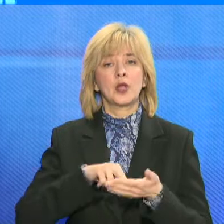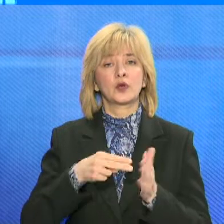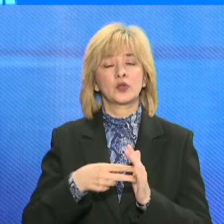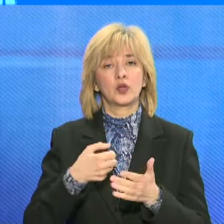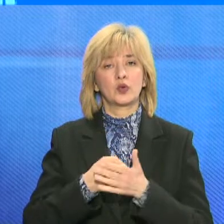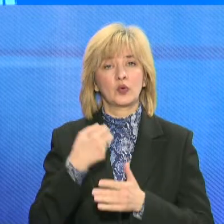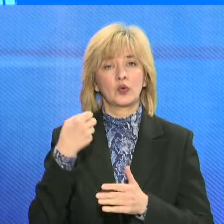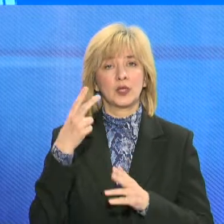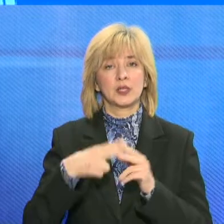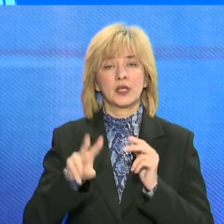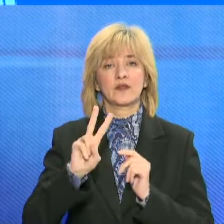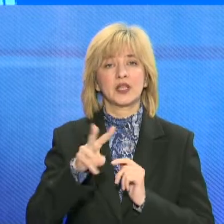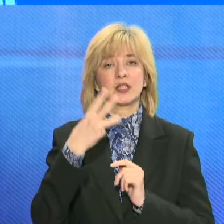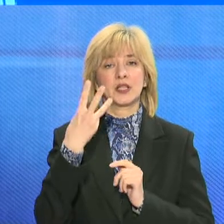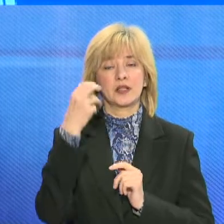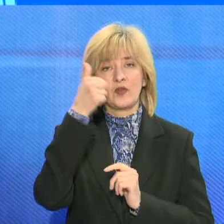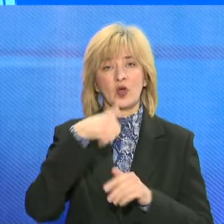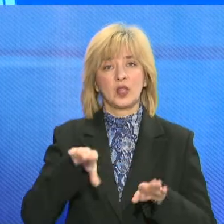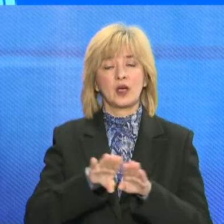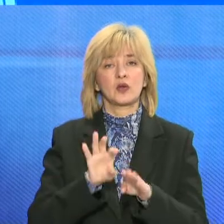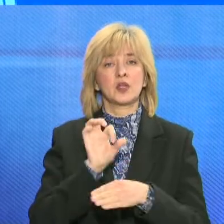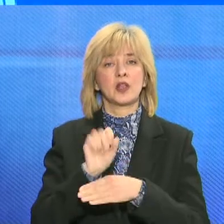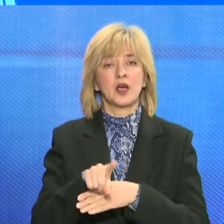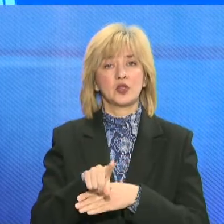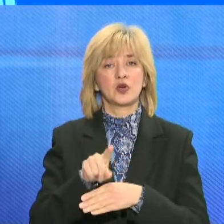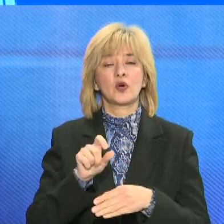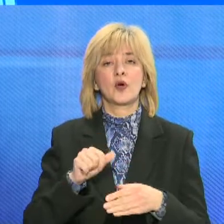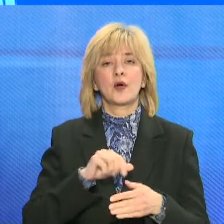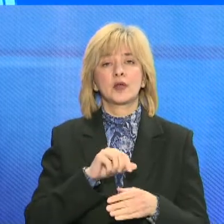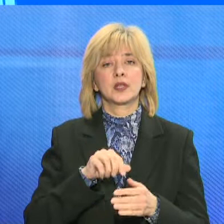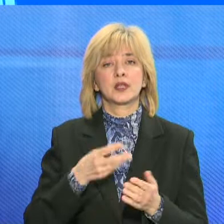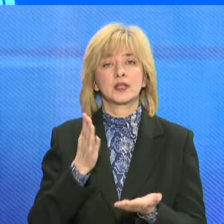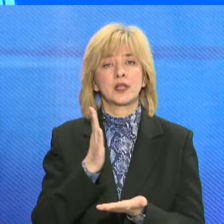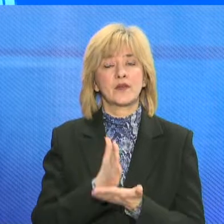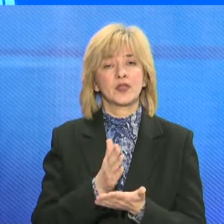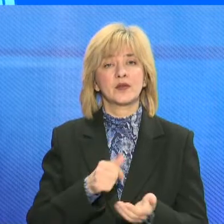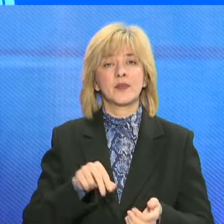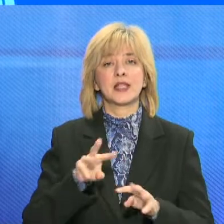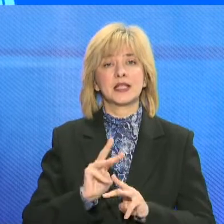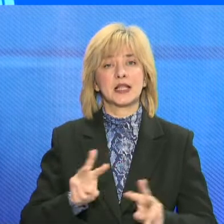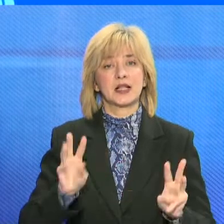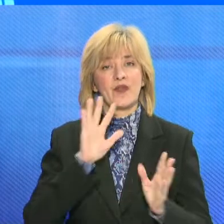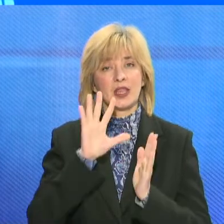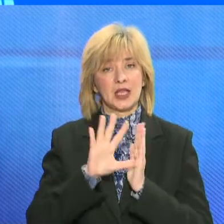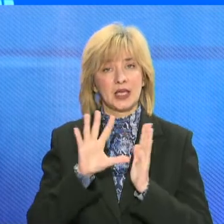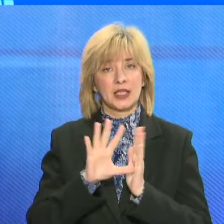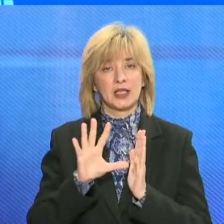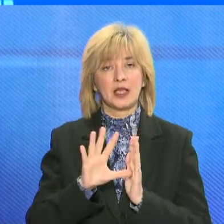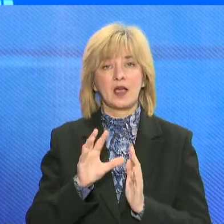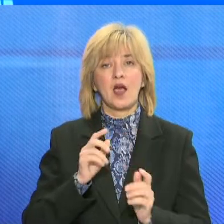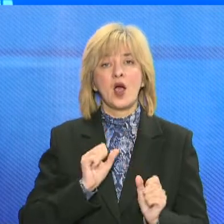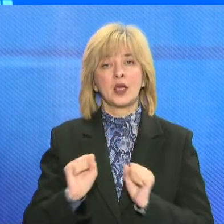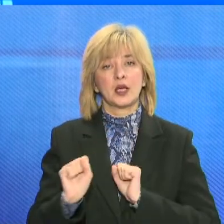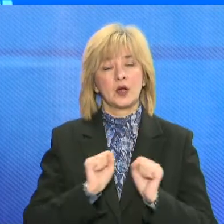Такую задачу ставіць Міністэрства энергетыкі краіны. Са шляхамі выканання задачы на прыкладзе Гродзеншчыны пазнаёміўся